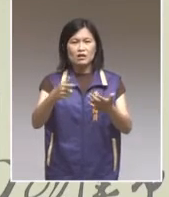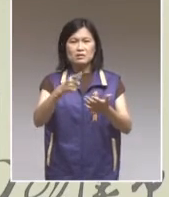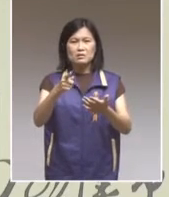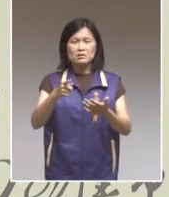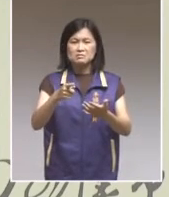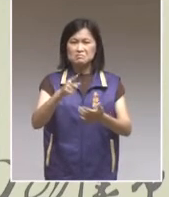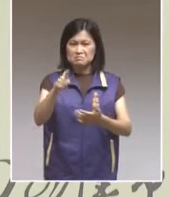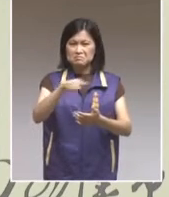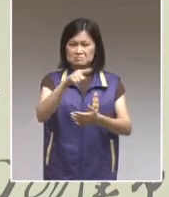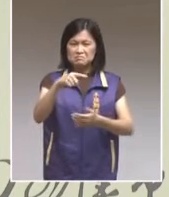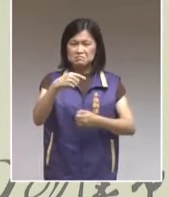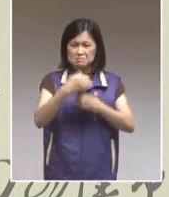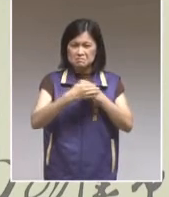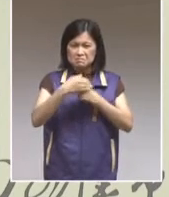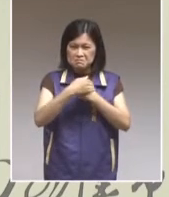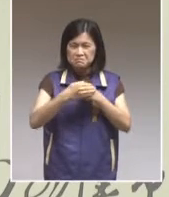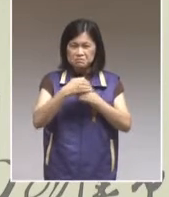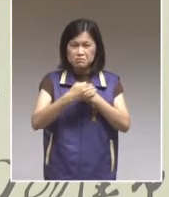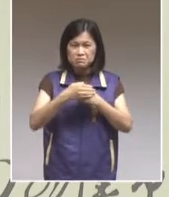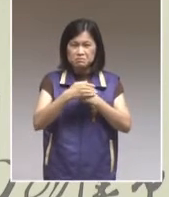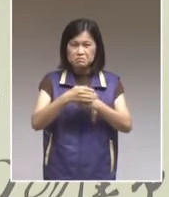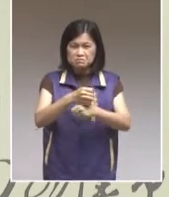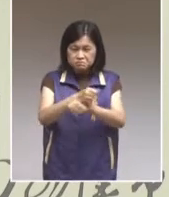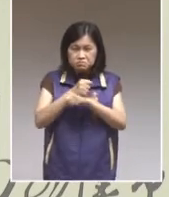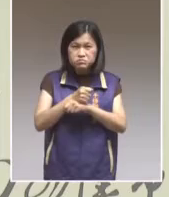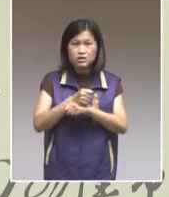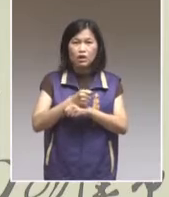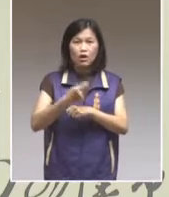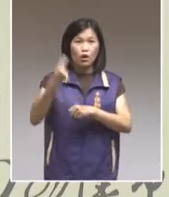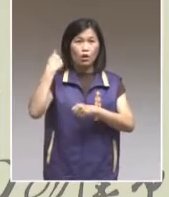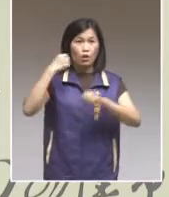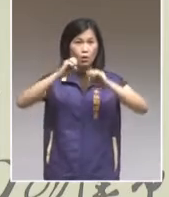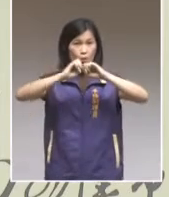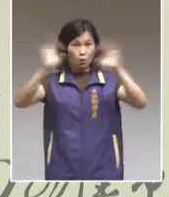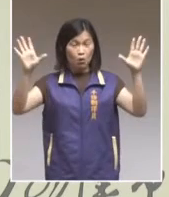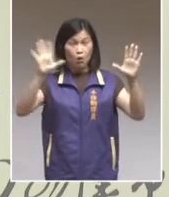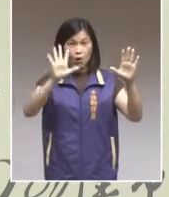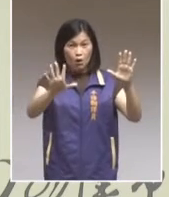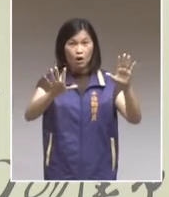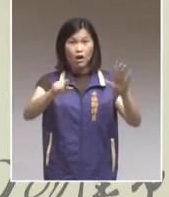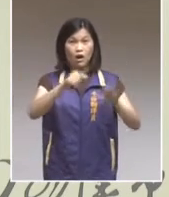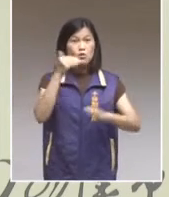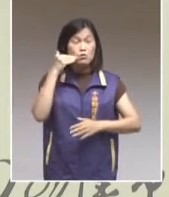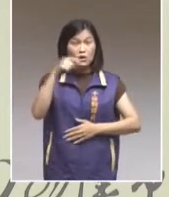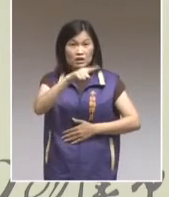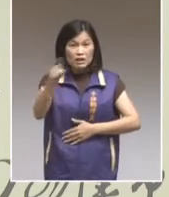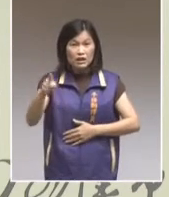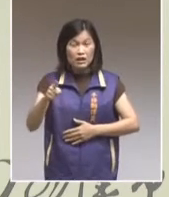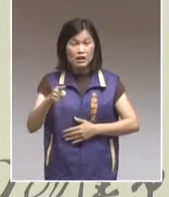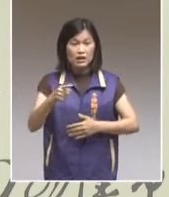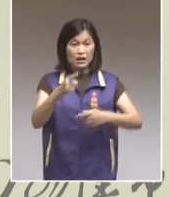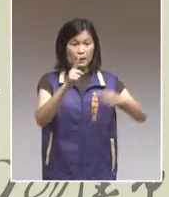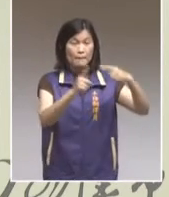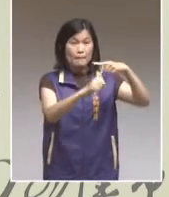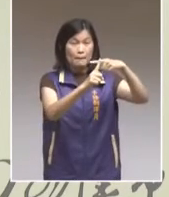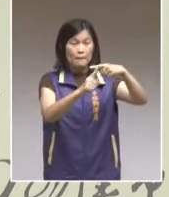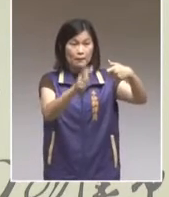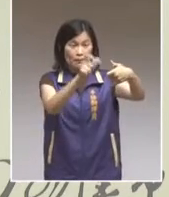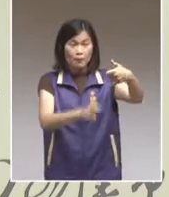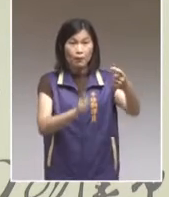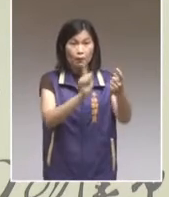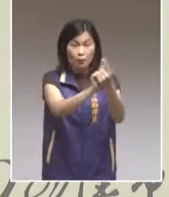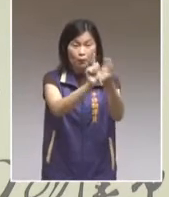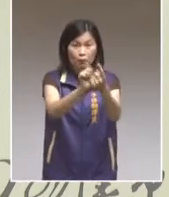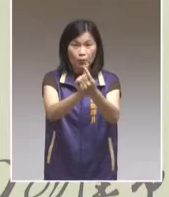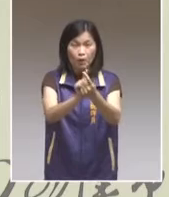要保险起见，就是昨天我跟大家报告的说，你只要有跟确诊个案接触或者是足迹